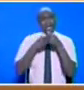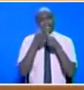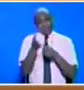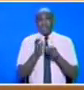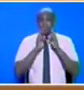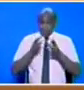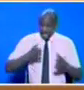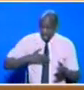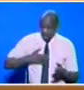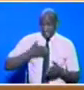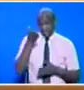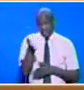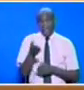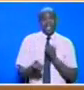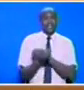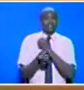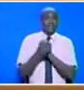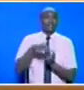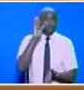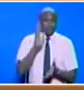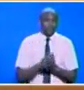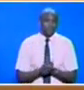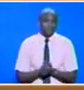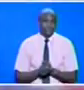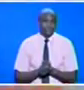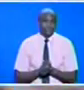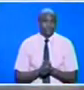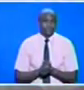Mwanahabari Victor Ogale ana taarifa hiyo kwa kina.